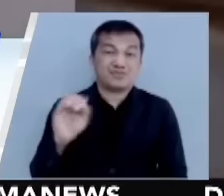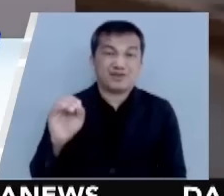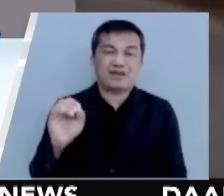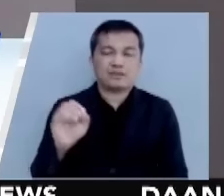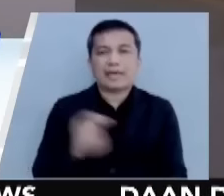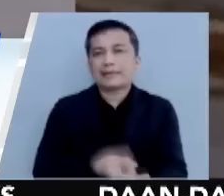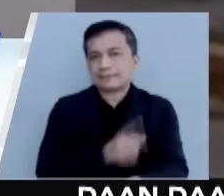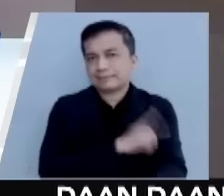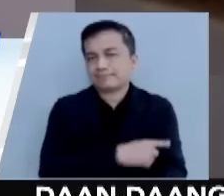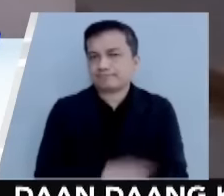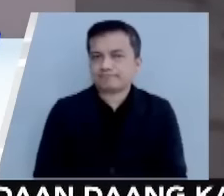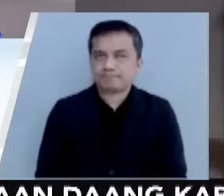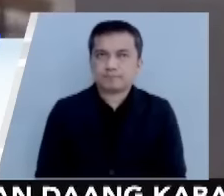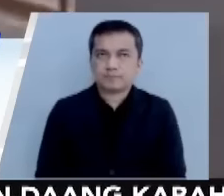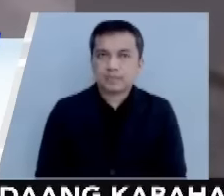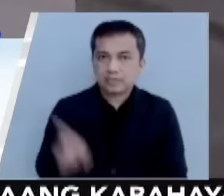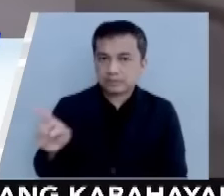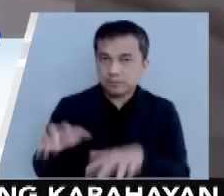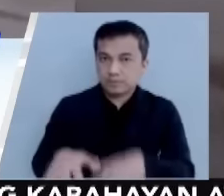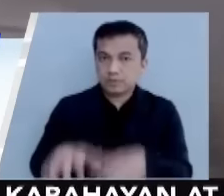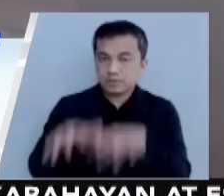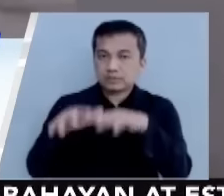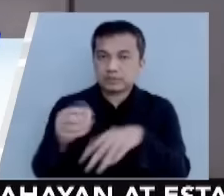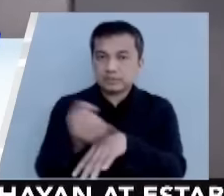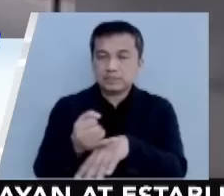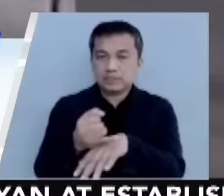binaha ang bahagi ng isla ng Pulilio sa Quezon.